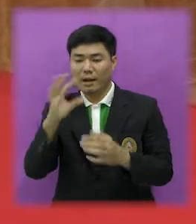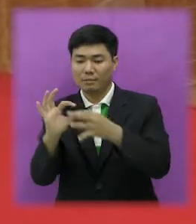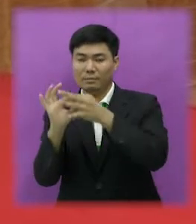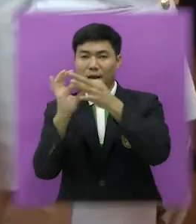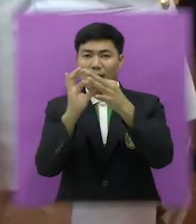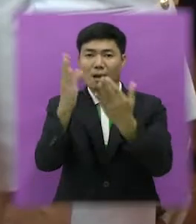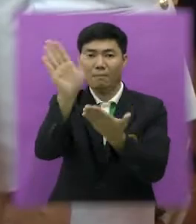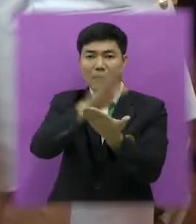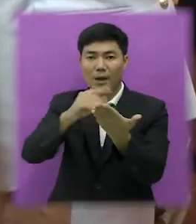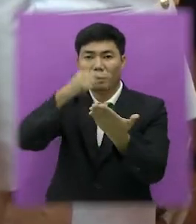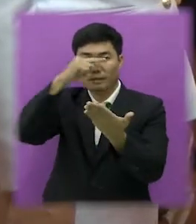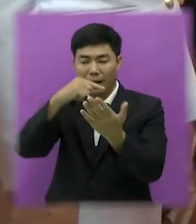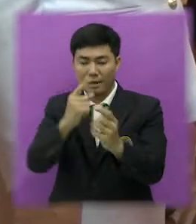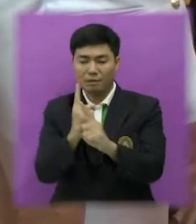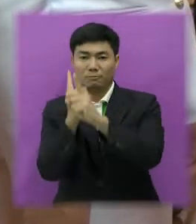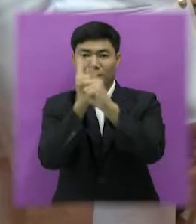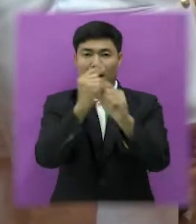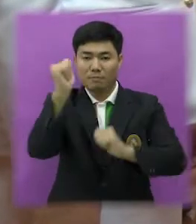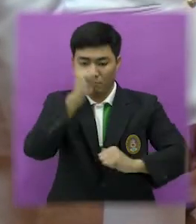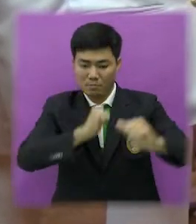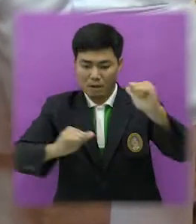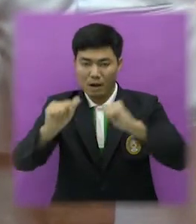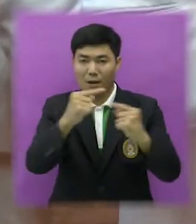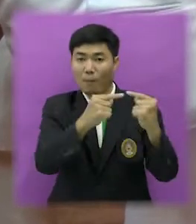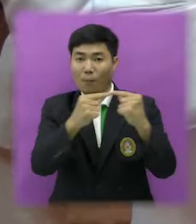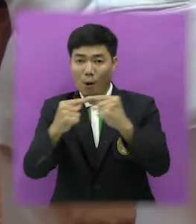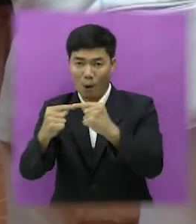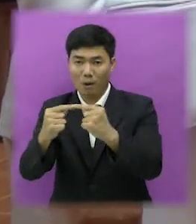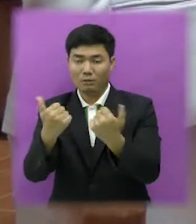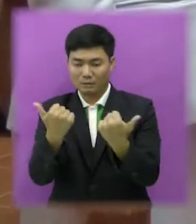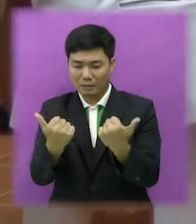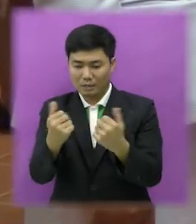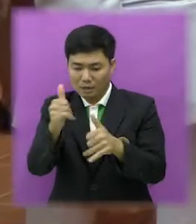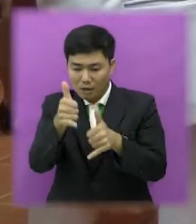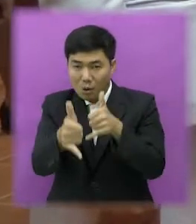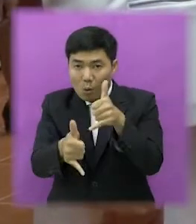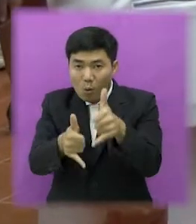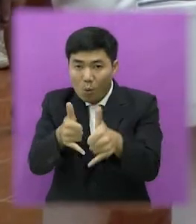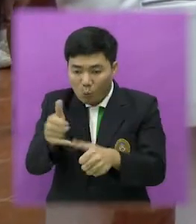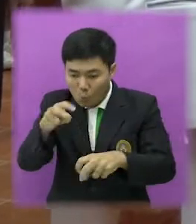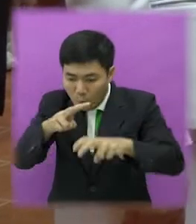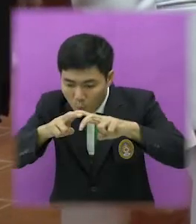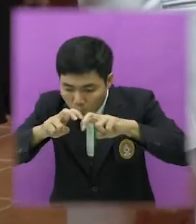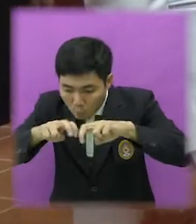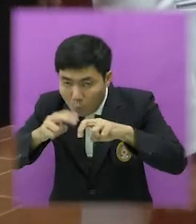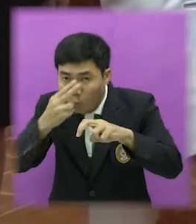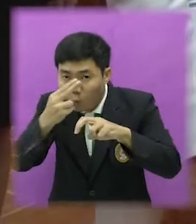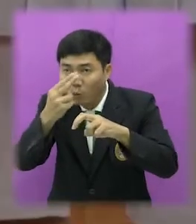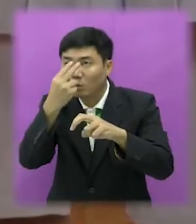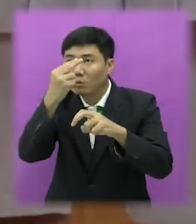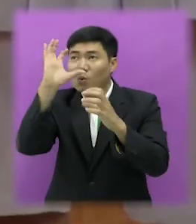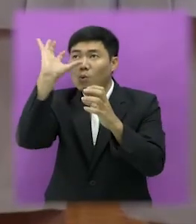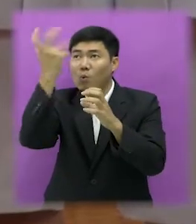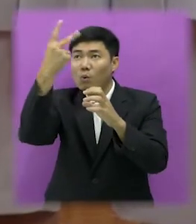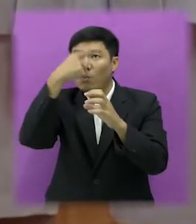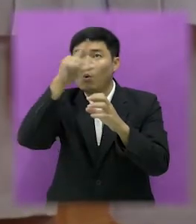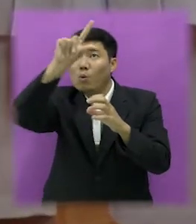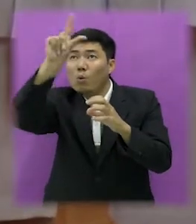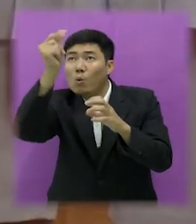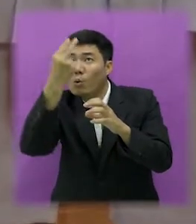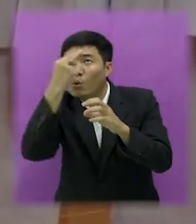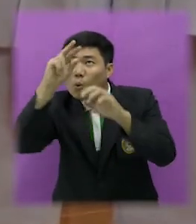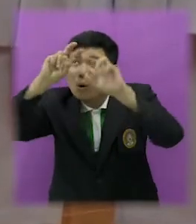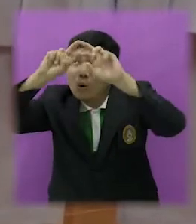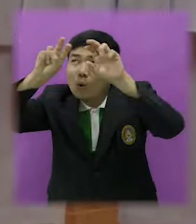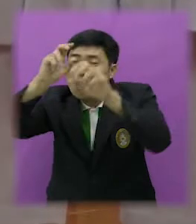ยเข้าสู่ยุคของวิทยาศาสตร์มาแต่บัดนั้นการเสด็จพระราชดำเนินเพื่อพิสูจน์การเกิดสุริยุปราคาเต็มดวงครั้งนั้น